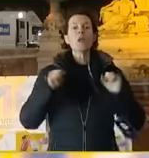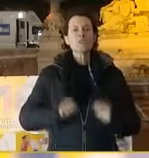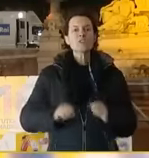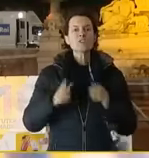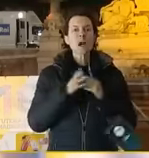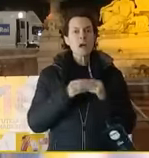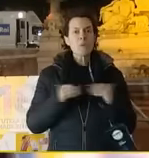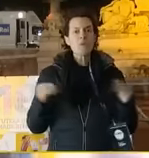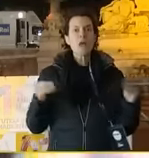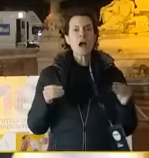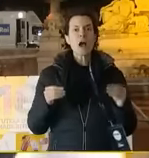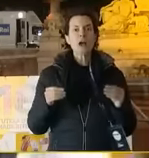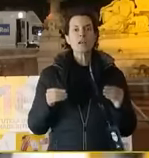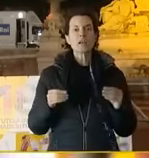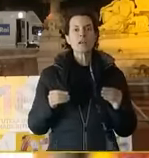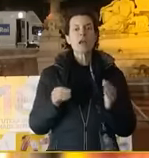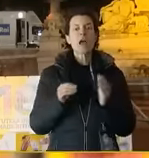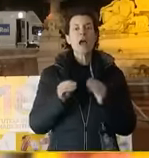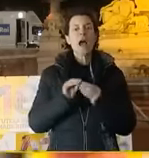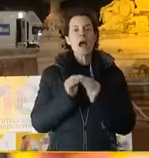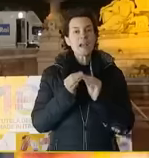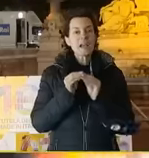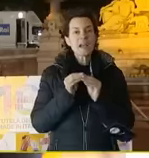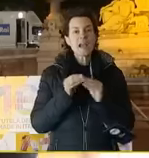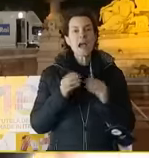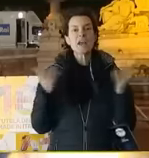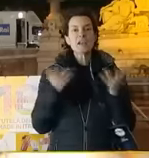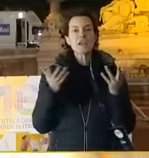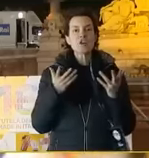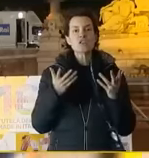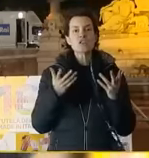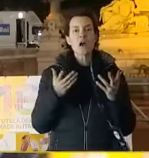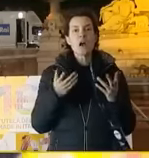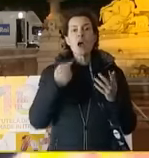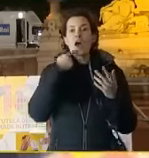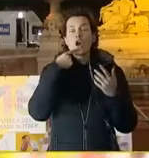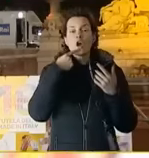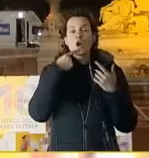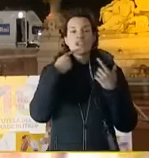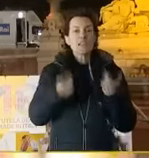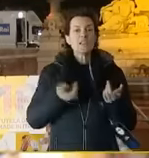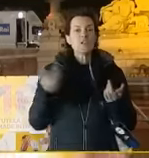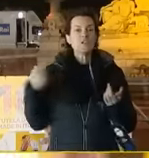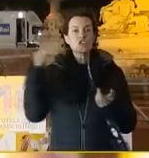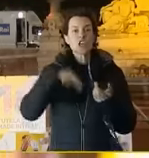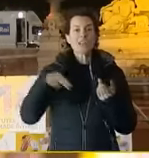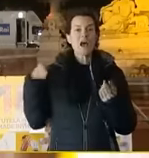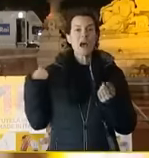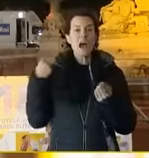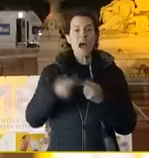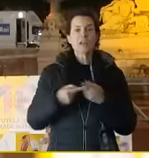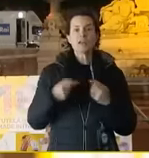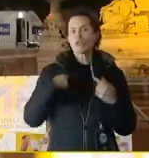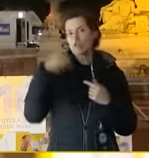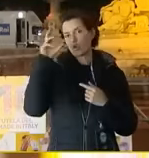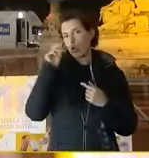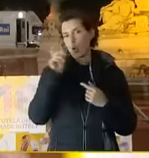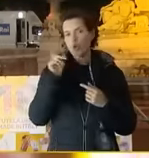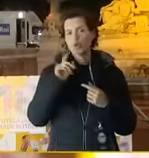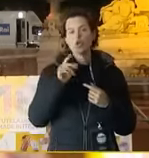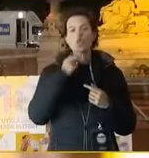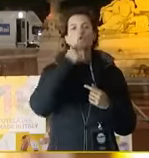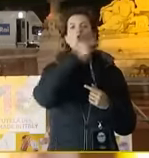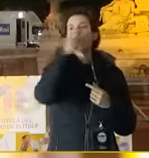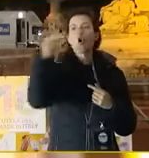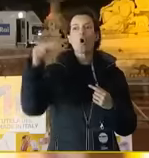provare a realizzare quello che abbiamo sempre detto. Però attenzione, io non conosco tutti i vostri nomi, ma se li